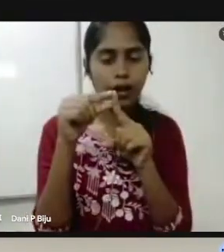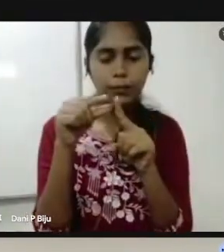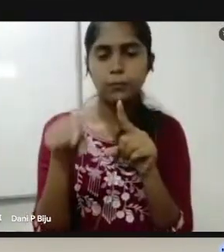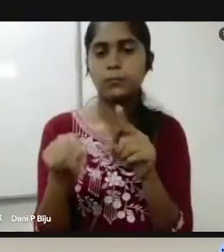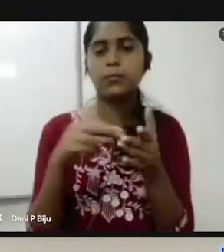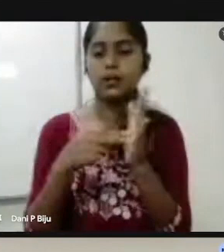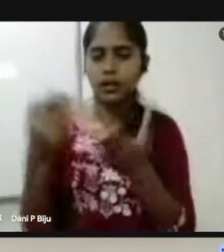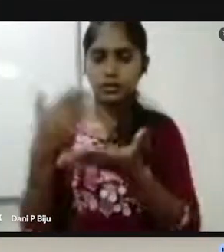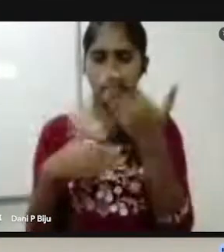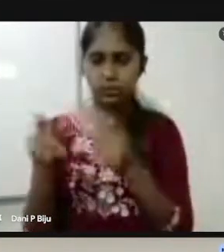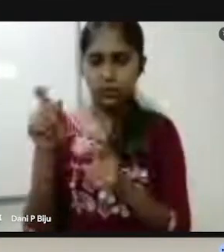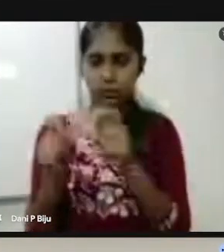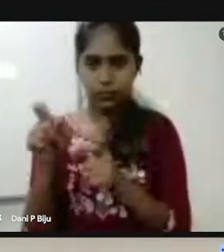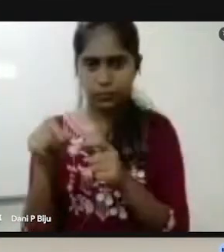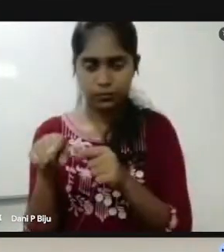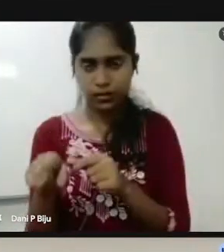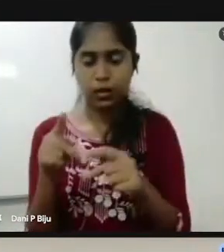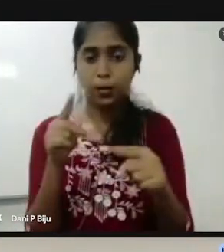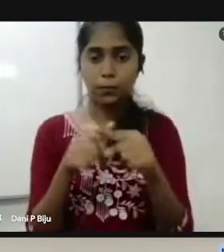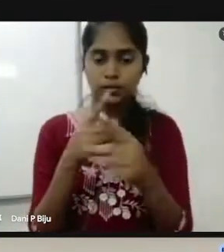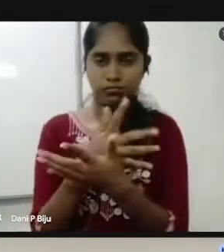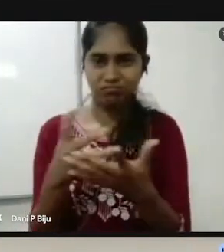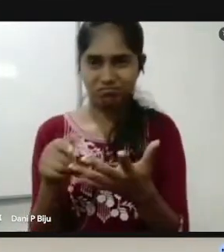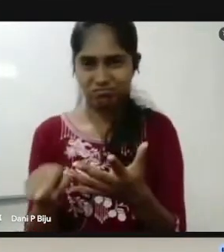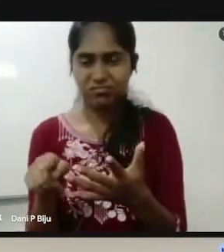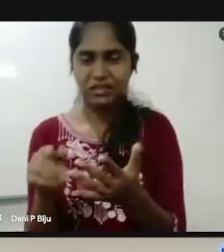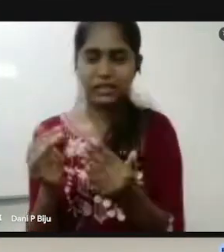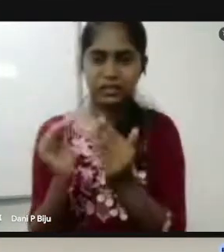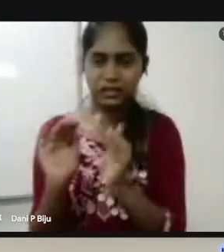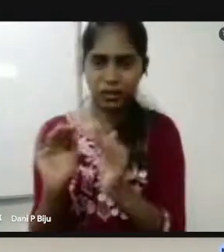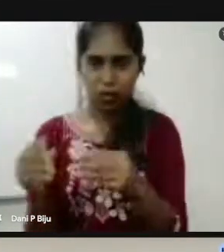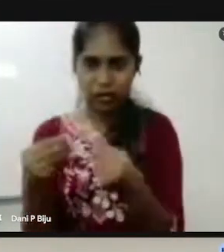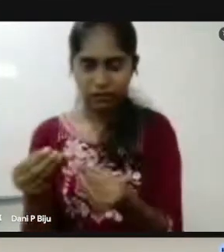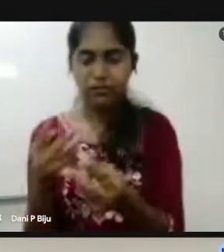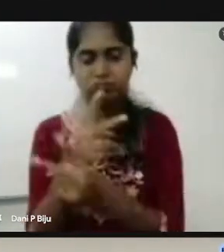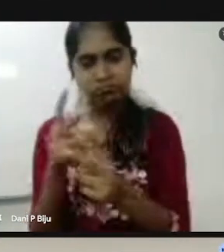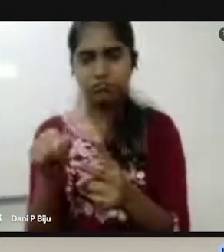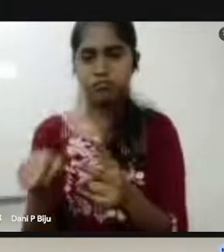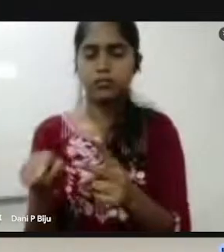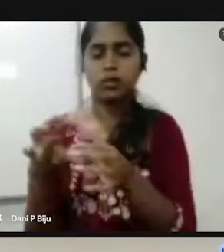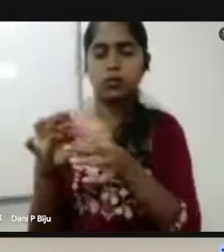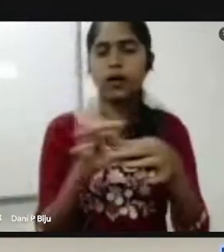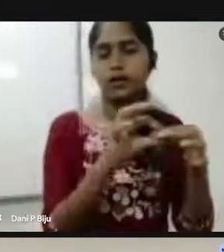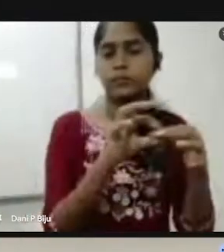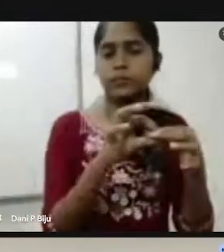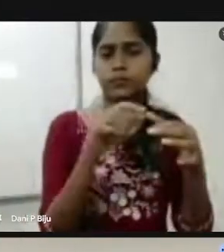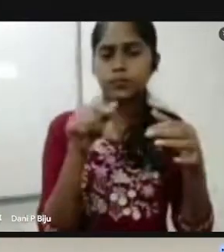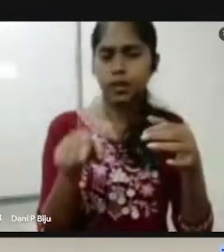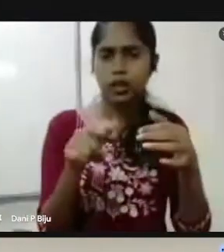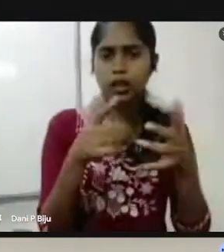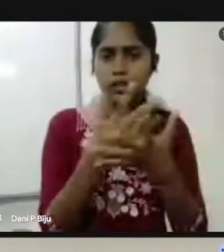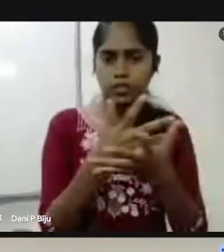പർച്ചേസ് ആൻഡ് ഫിറ്റിംഗ് ഓഫ് എയ്ഡ്സ് ആൻഡ് അപ്ലയൻസസ്. അപ്പോൾ ചോദ്യം ഈ ഡിവൈസസ് അതിലുണ്ടോ എന്നുള്ളതാണെന്നുണ്ടെങ്കിൽ ഇതുവരെ ഇല്ല. നമ്മൾ പല രീതിയിൽ